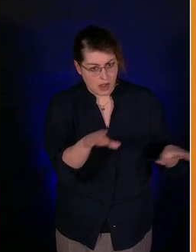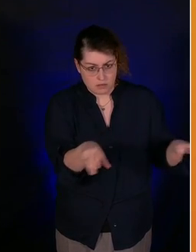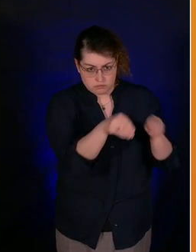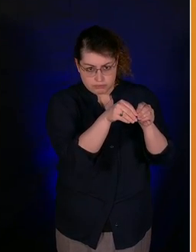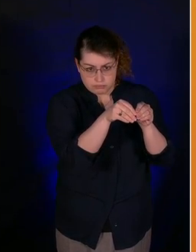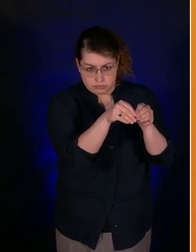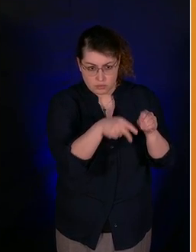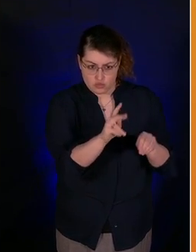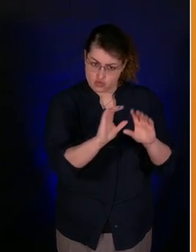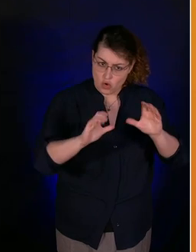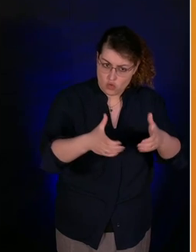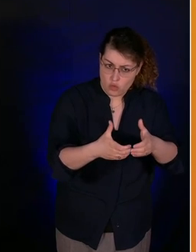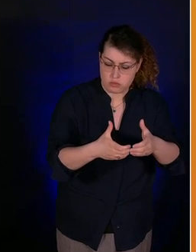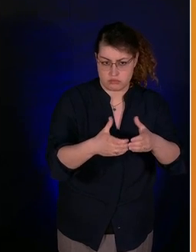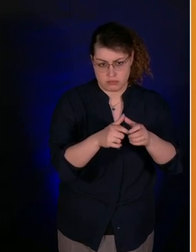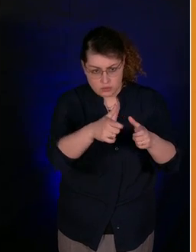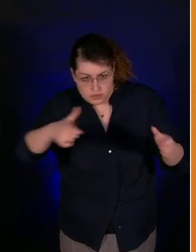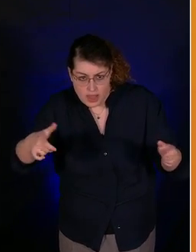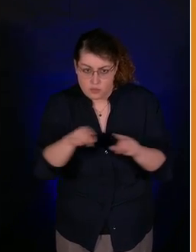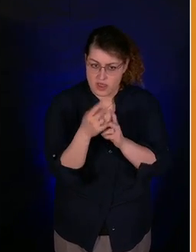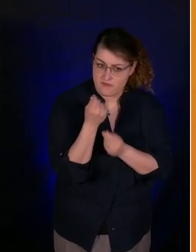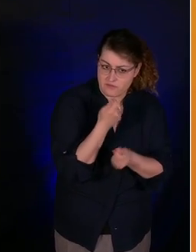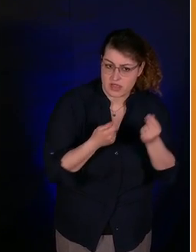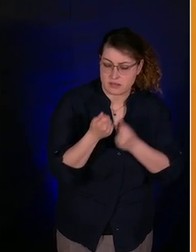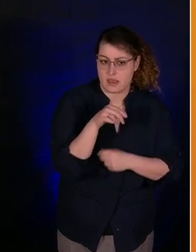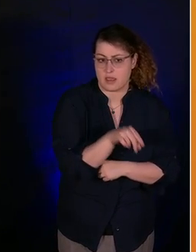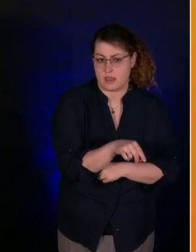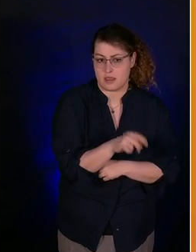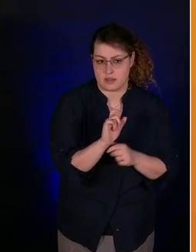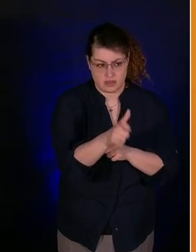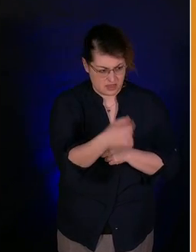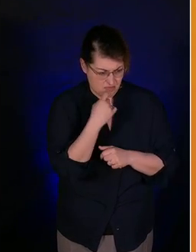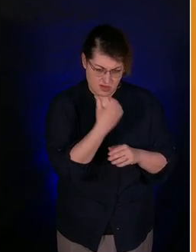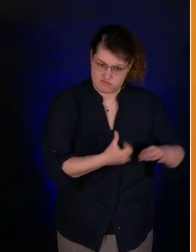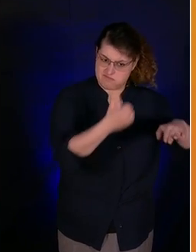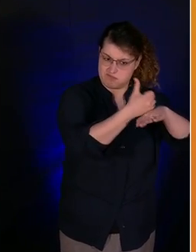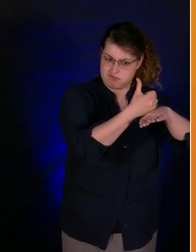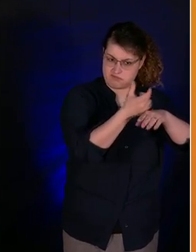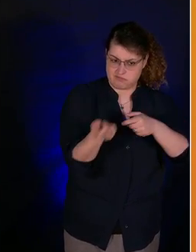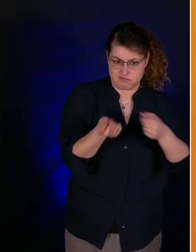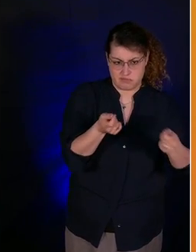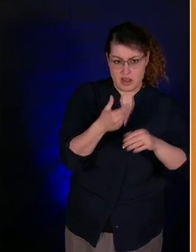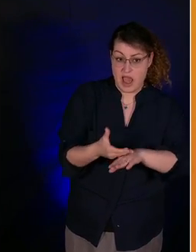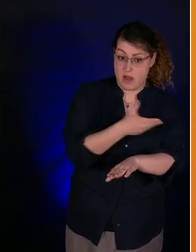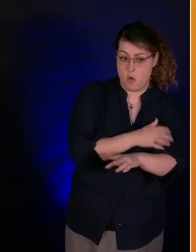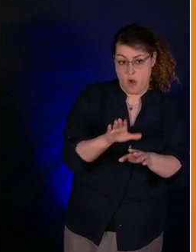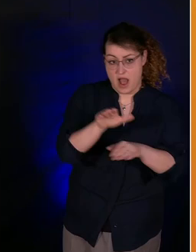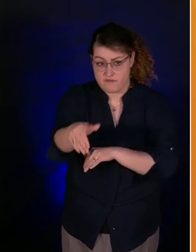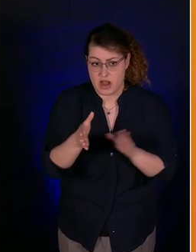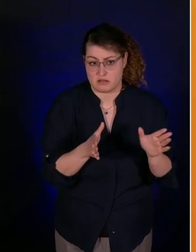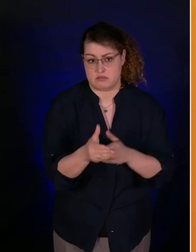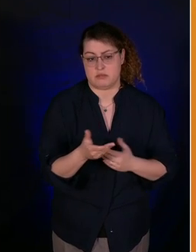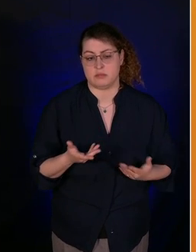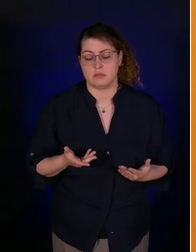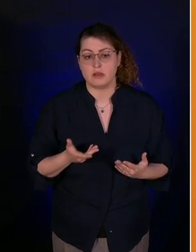puissants groupes industriels et financiers monopolisent l'activité, l'amont et l'aval des filières.